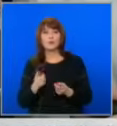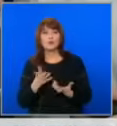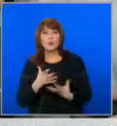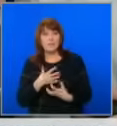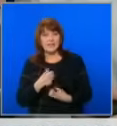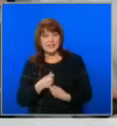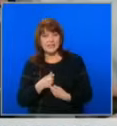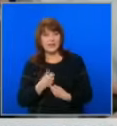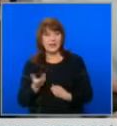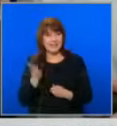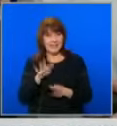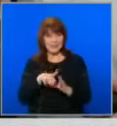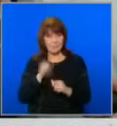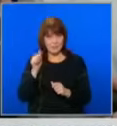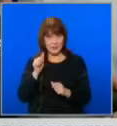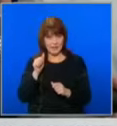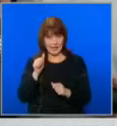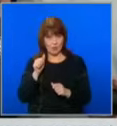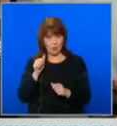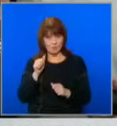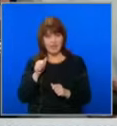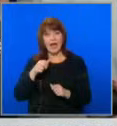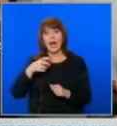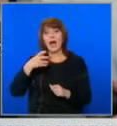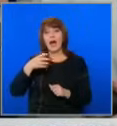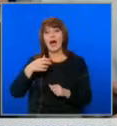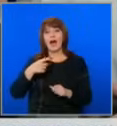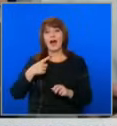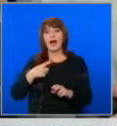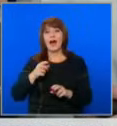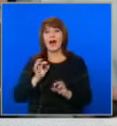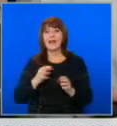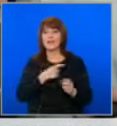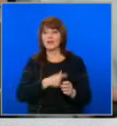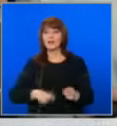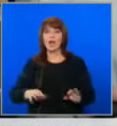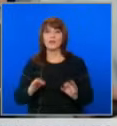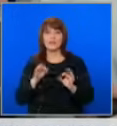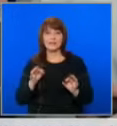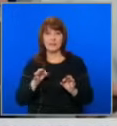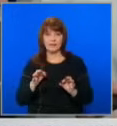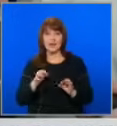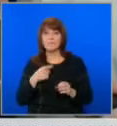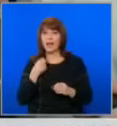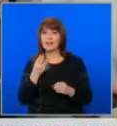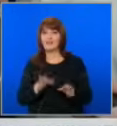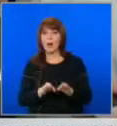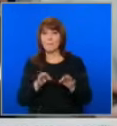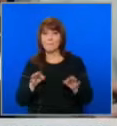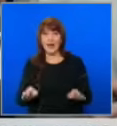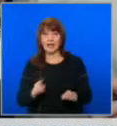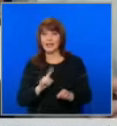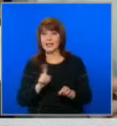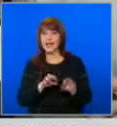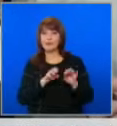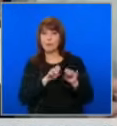по-скандално след напускането на страната държавната агенция национална сигурност издава принудителна административна мярка да не бъде